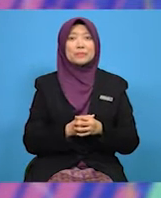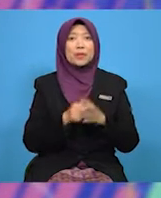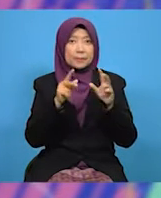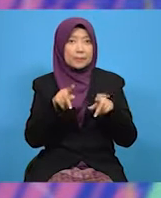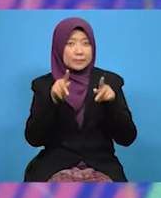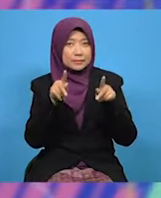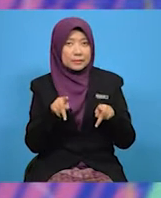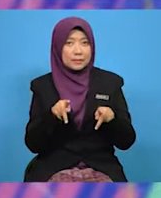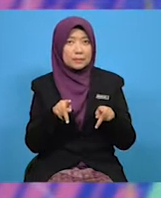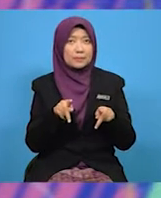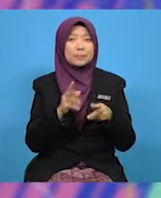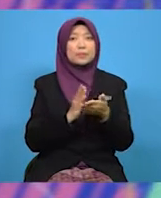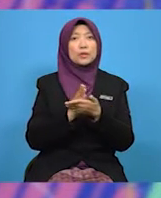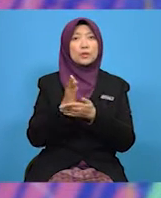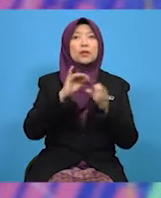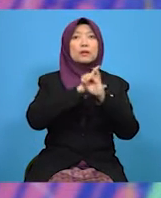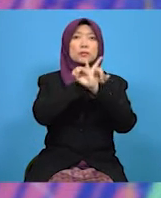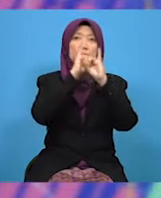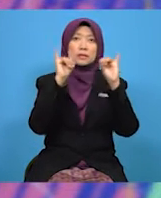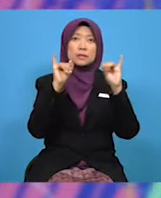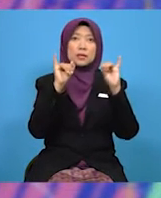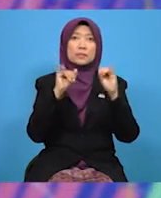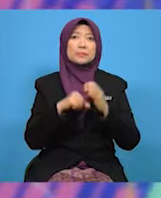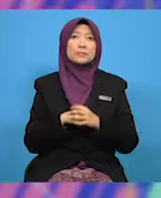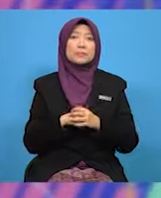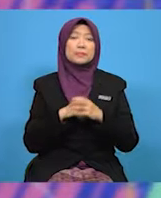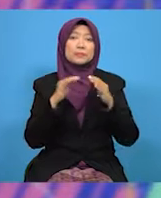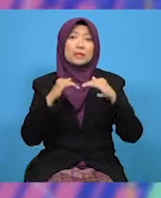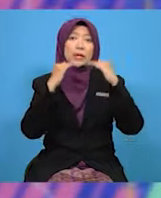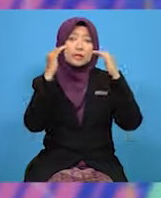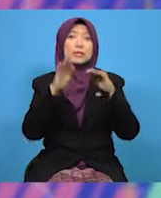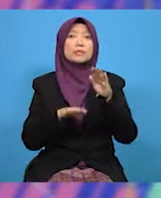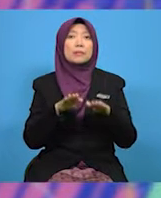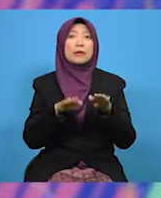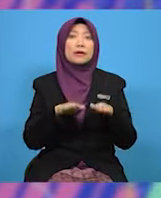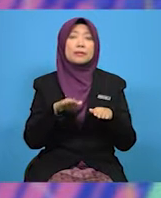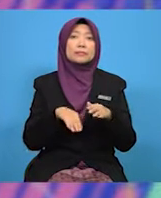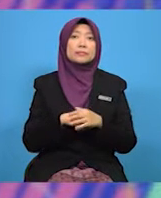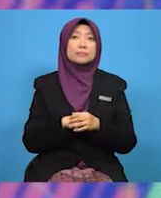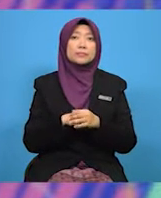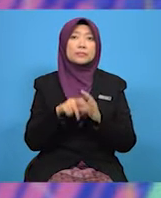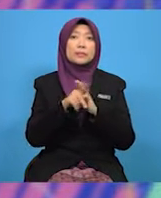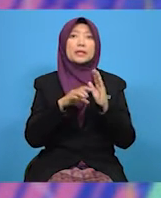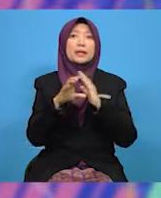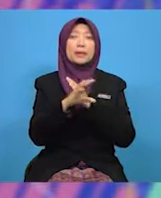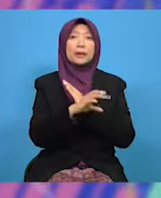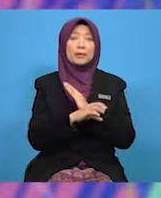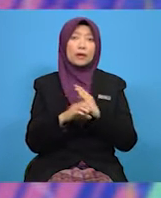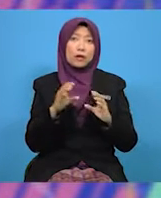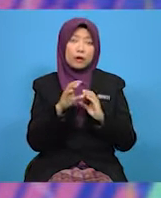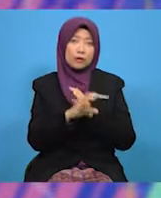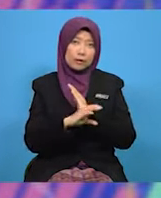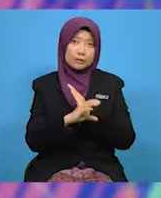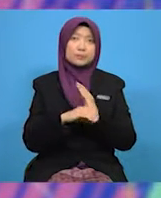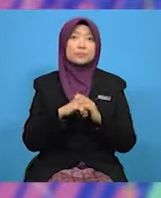Seterusnya saya akan Jelaskan penentuan tingkat keseimbangan pendapatan negara Ekonomi 3